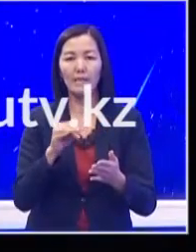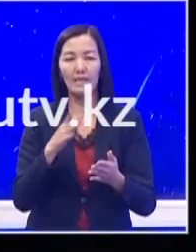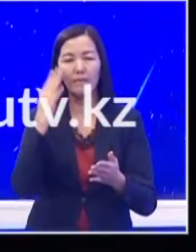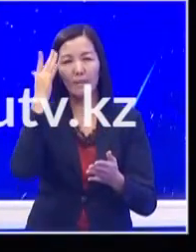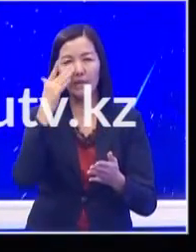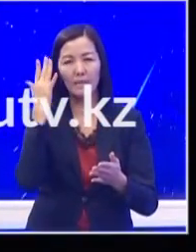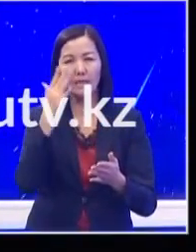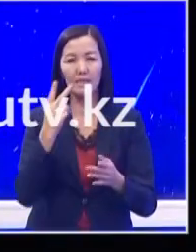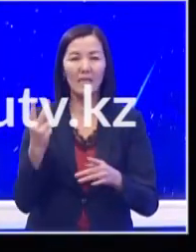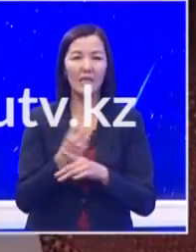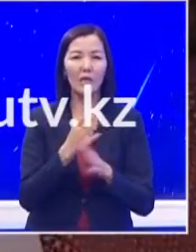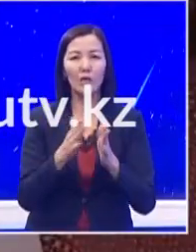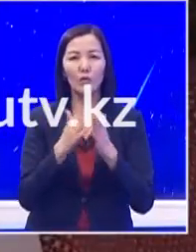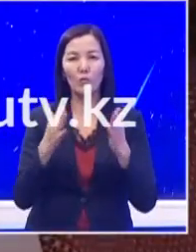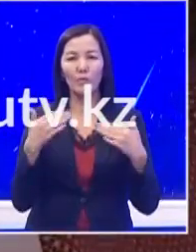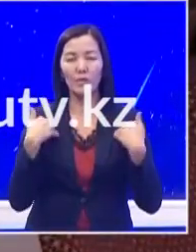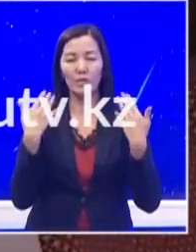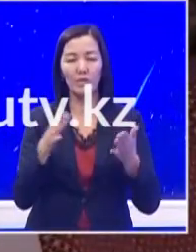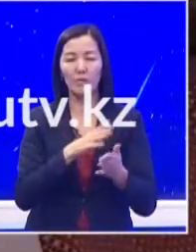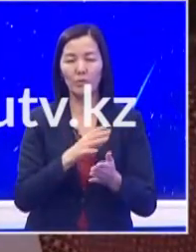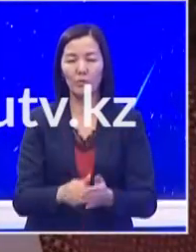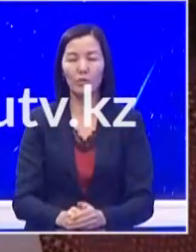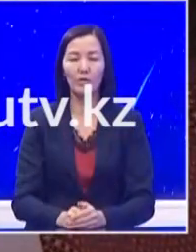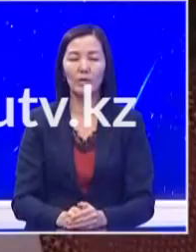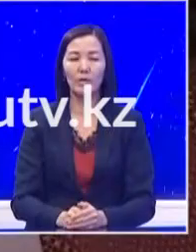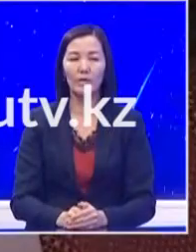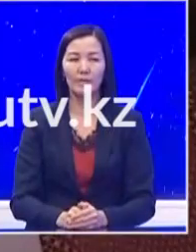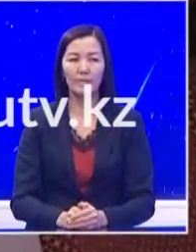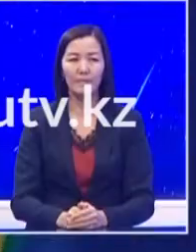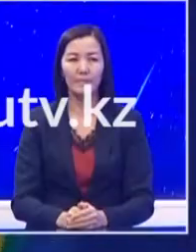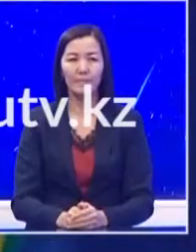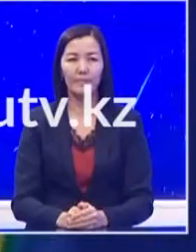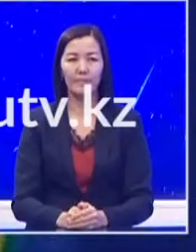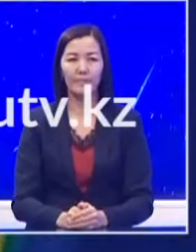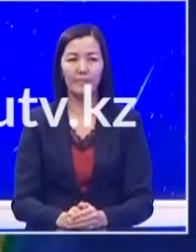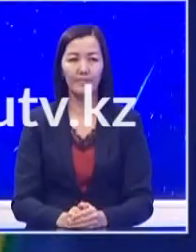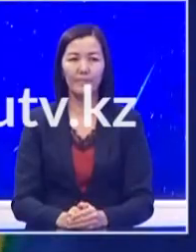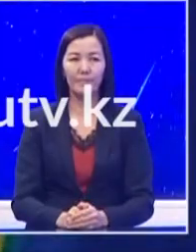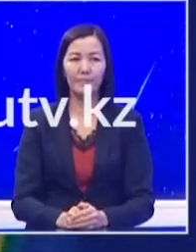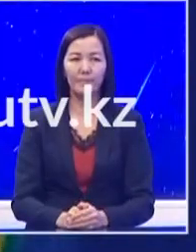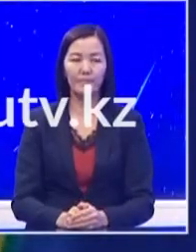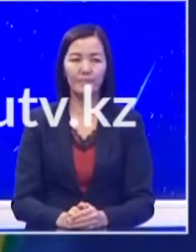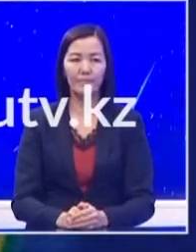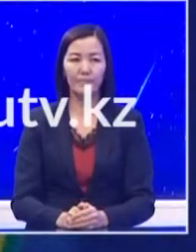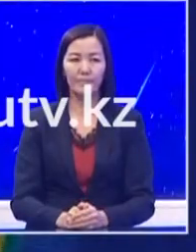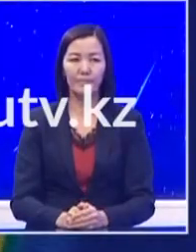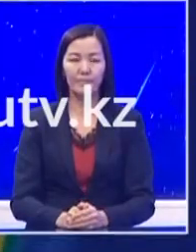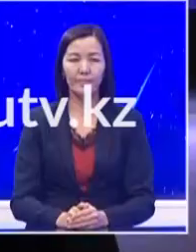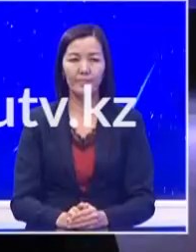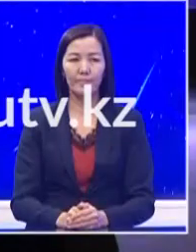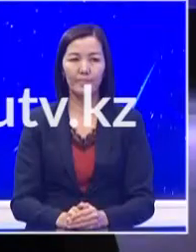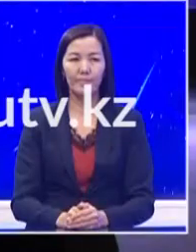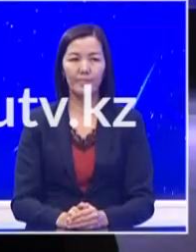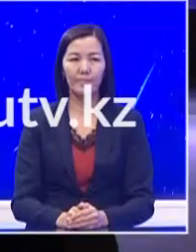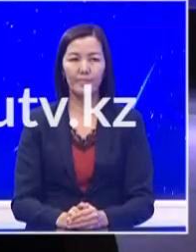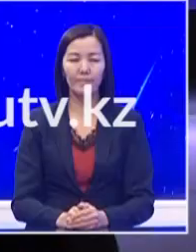мәтелдер мағыналары хатты 2 томдық кітап жарық көрді. Көбен елестет алмас парасыз ұлтыңды сүйсем. Онда